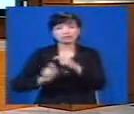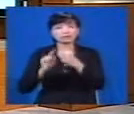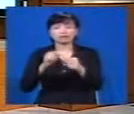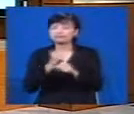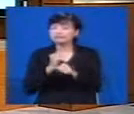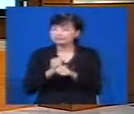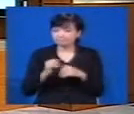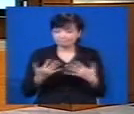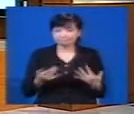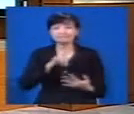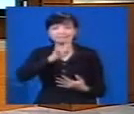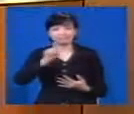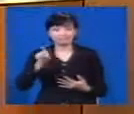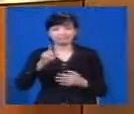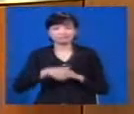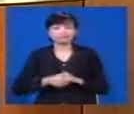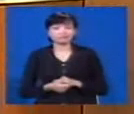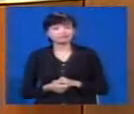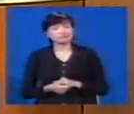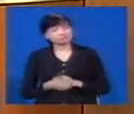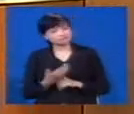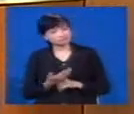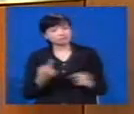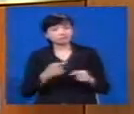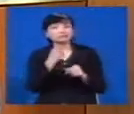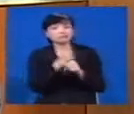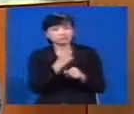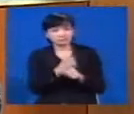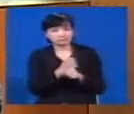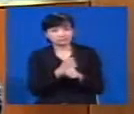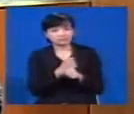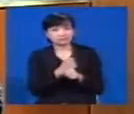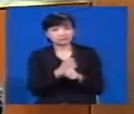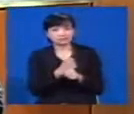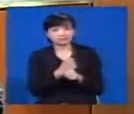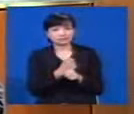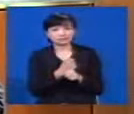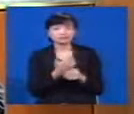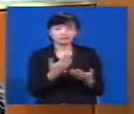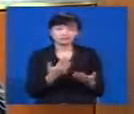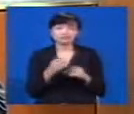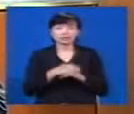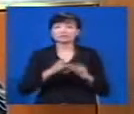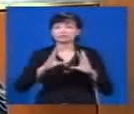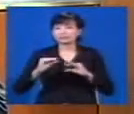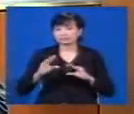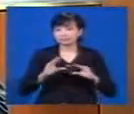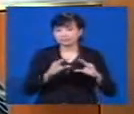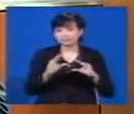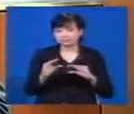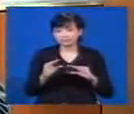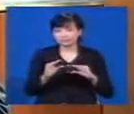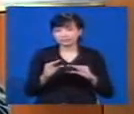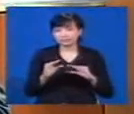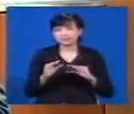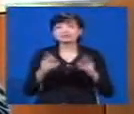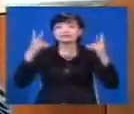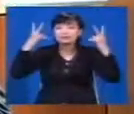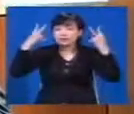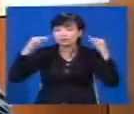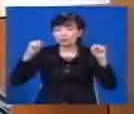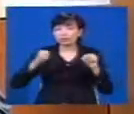างไรครับ ถ้าพูดถึงกลไกในการทำงานนะครับหลังจากที่เราได้มีการประชุมตั้งแต่ท่านนายกรัฐม